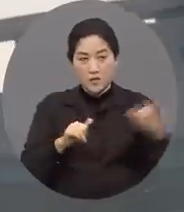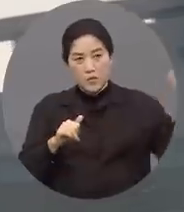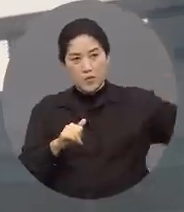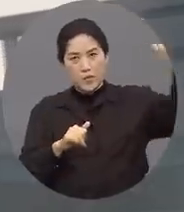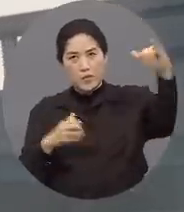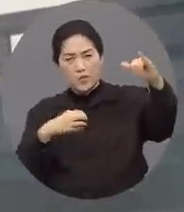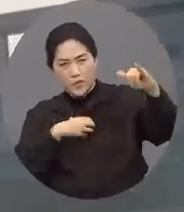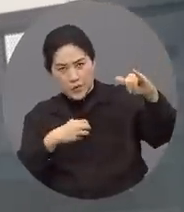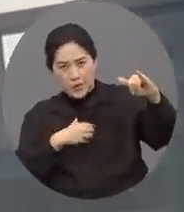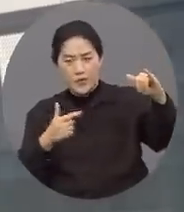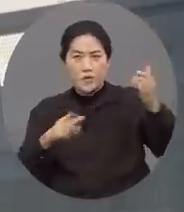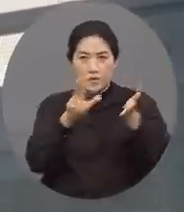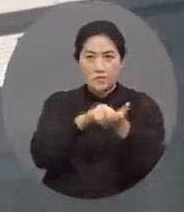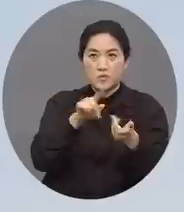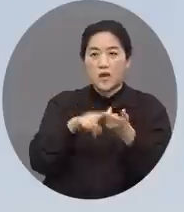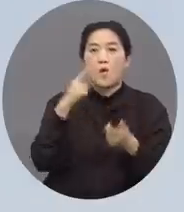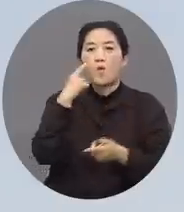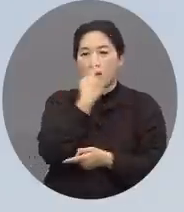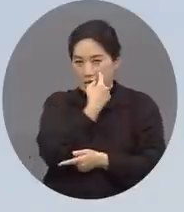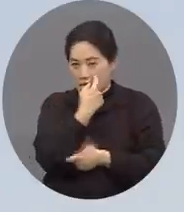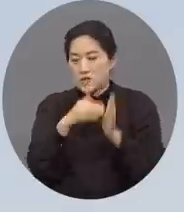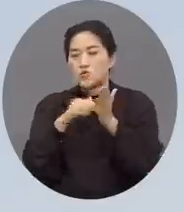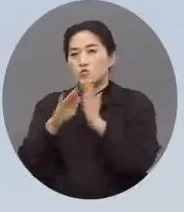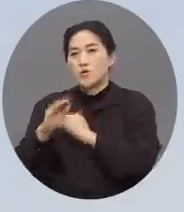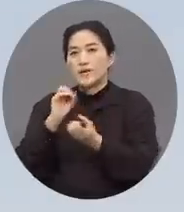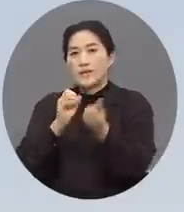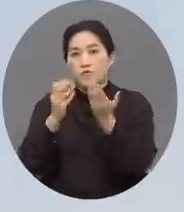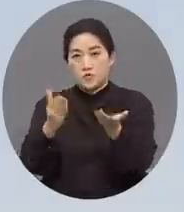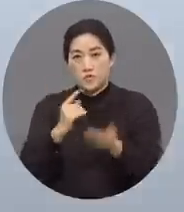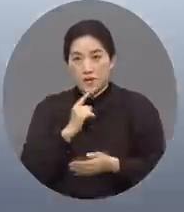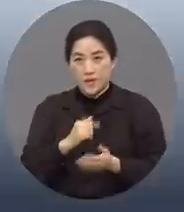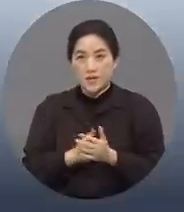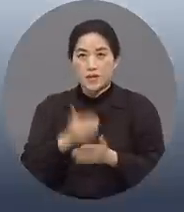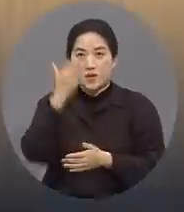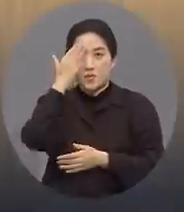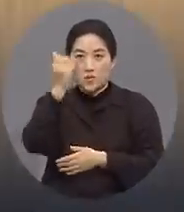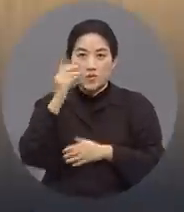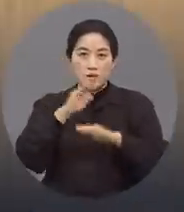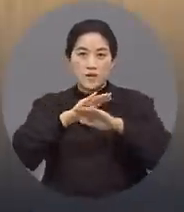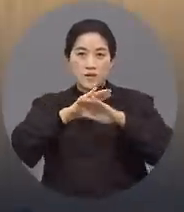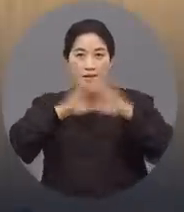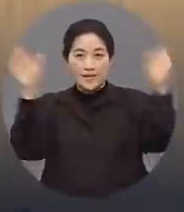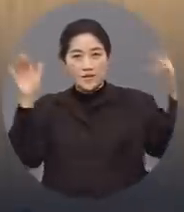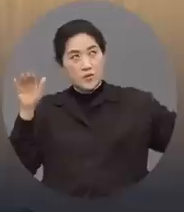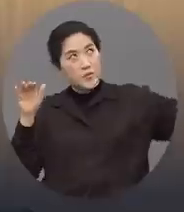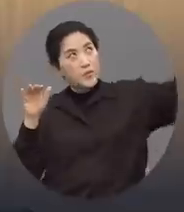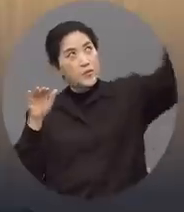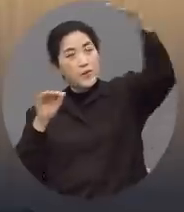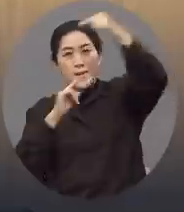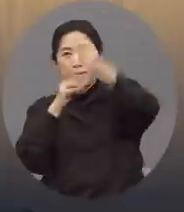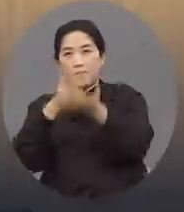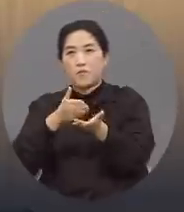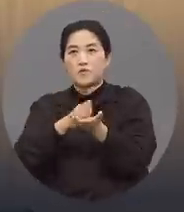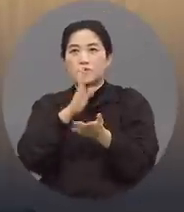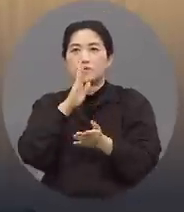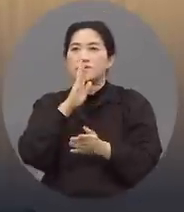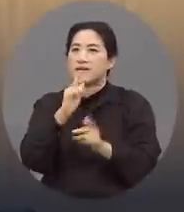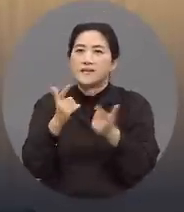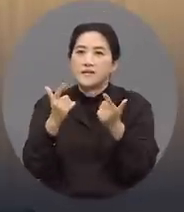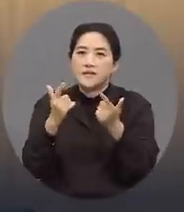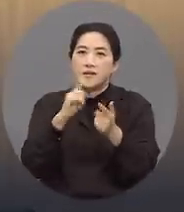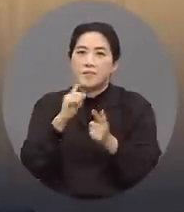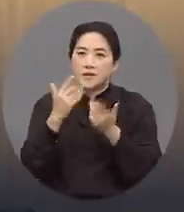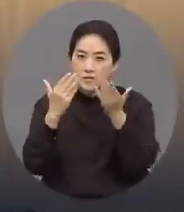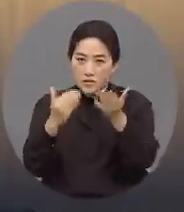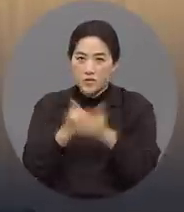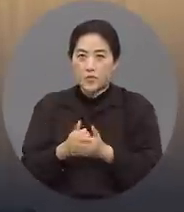위협성 등에 대해선 확인한 뒤에 답하겠다고 했습니다. 용산 상공을 지났다는 보도는 사실이 아니라고 말씀드리고